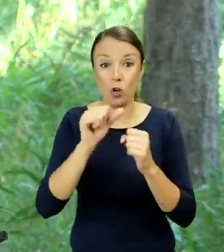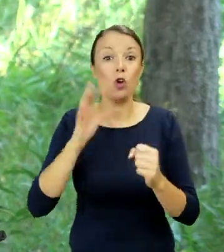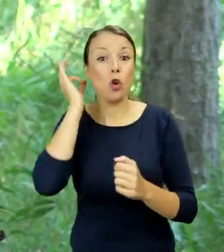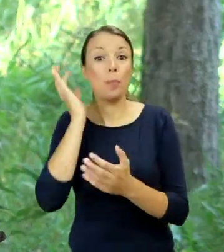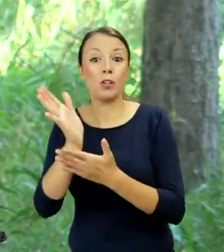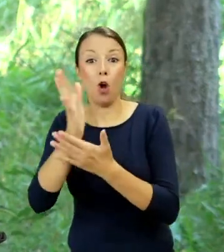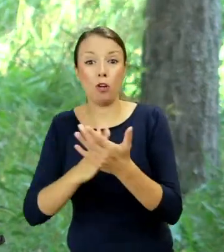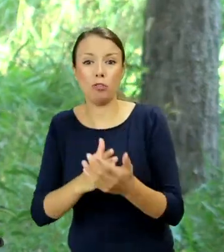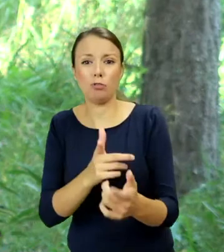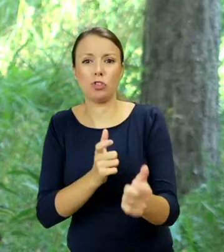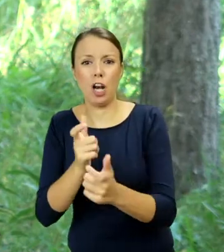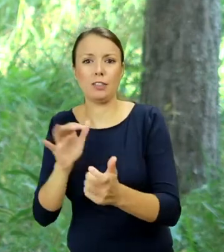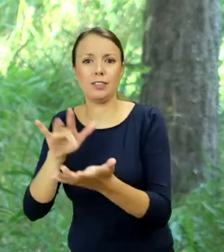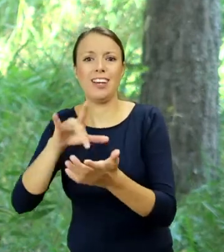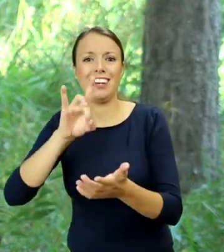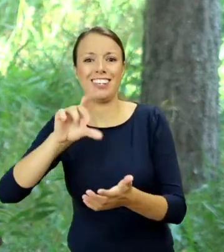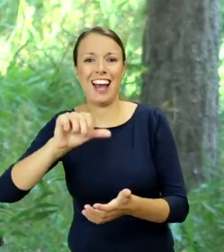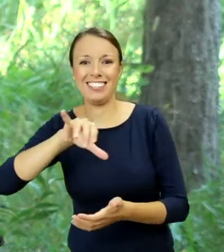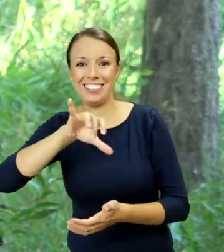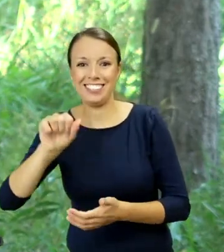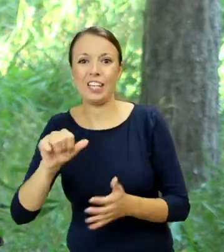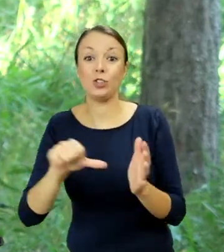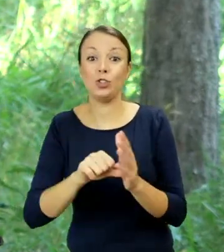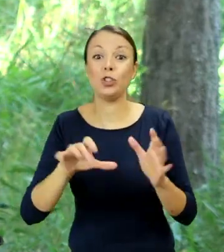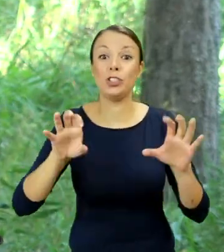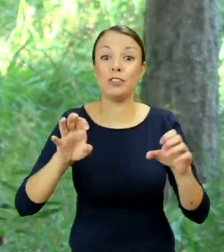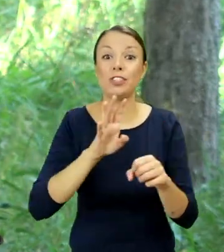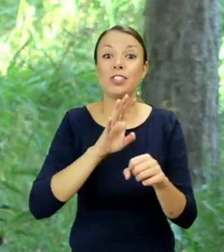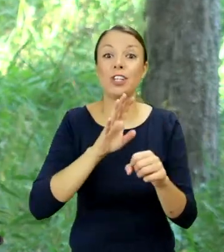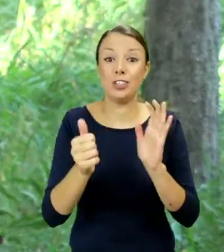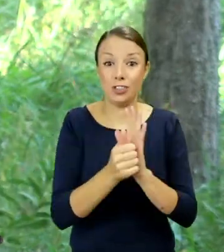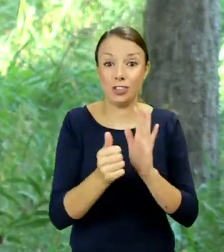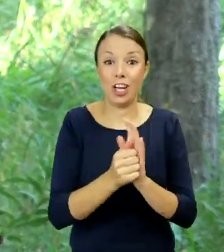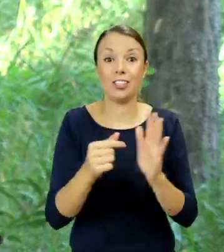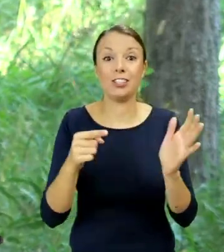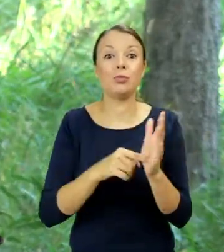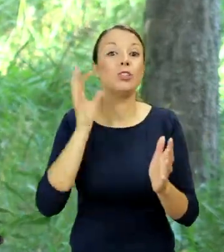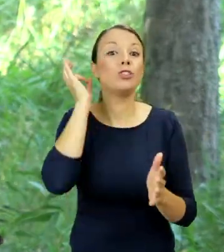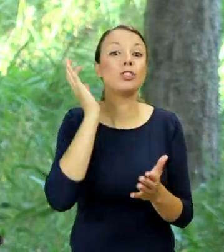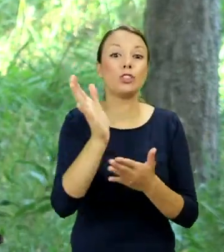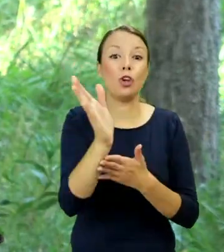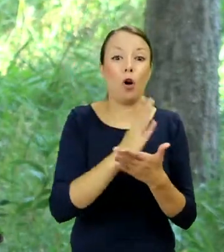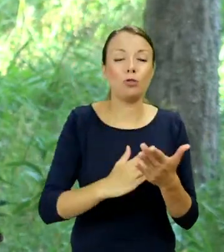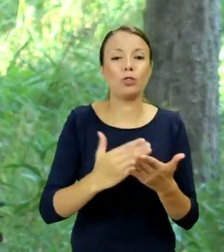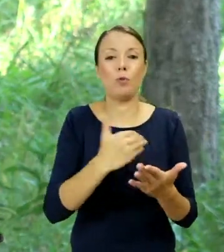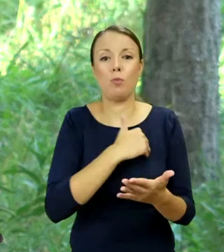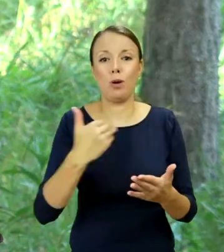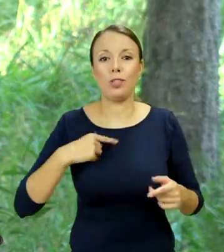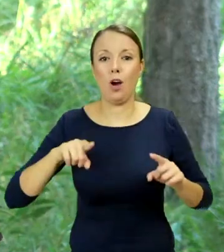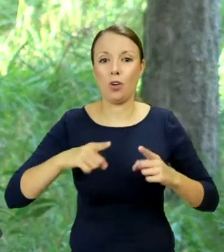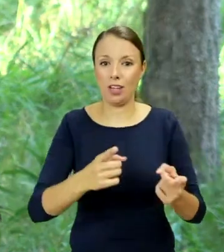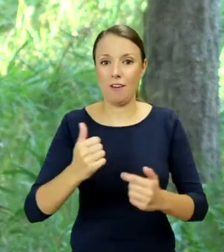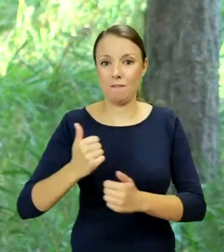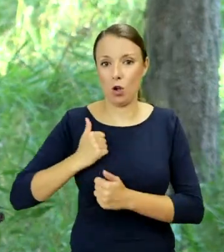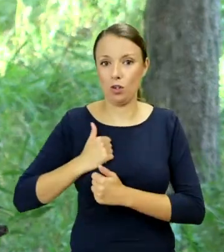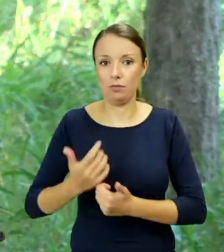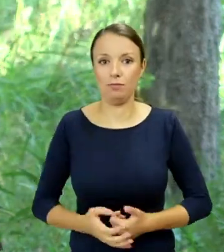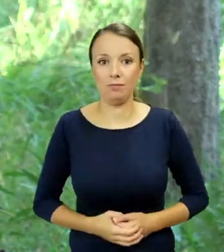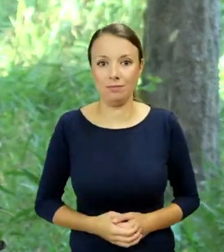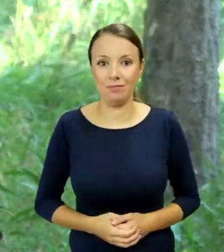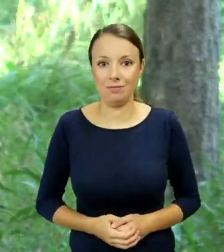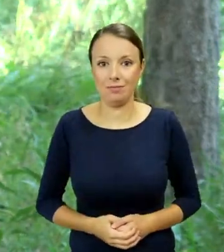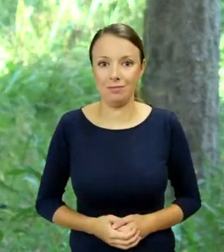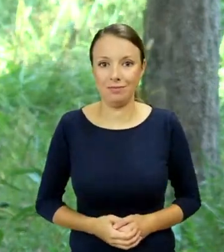Galicji, w 1914 roku żeńskich oddziałów w ramach Polskiej Organizacji Wojskowej.